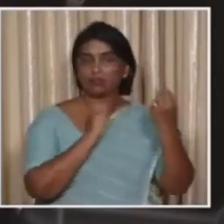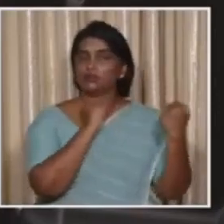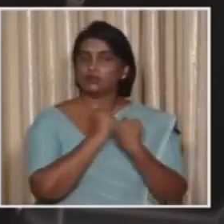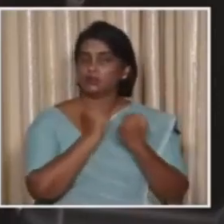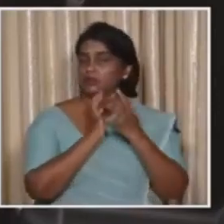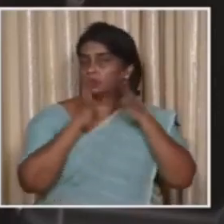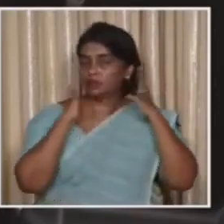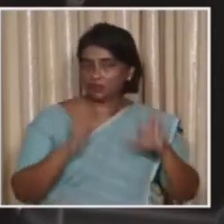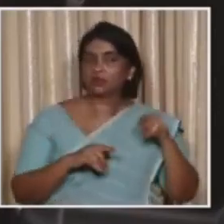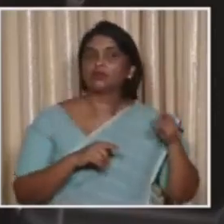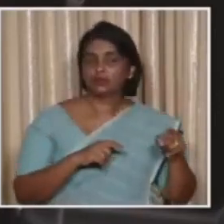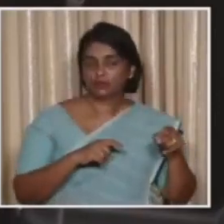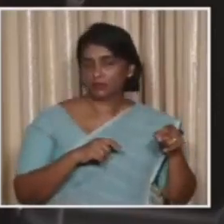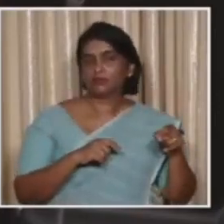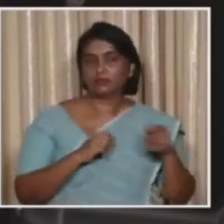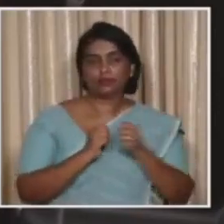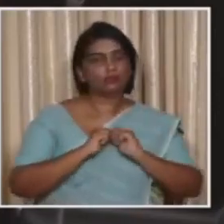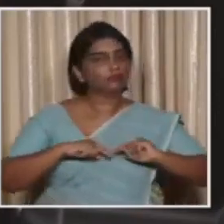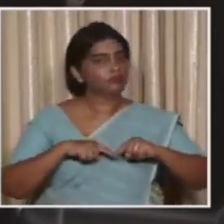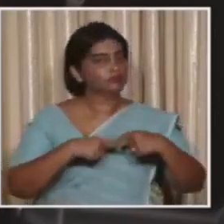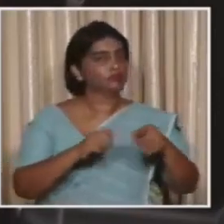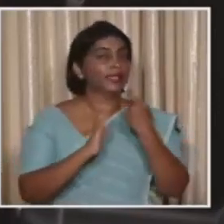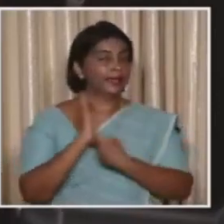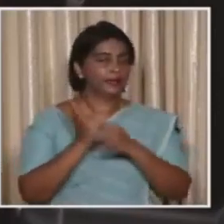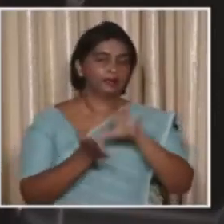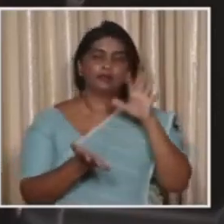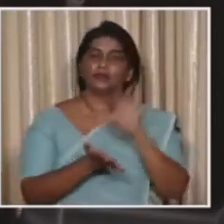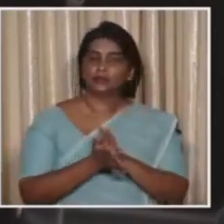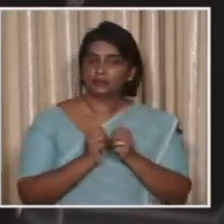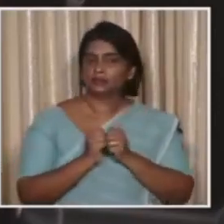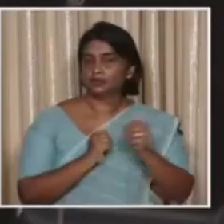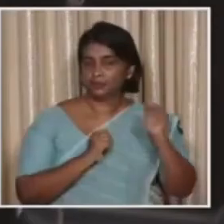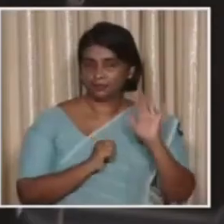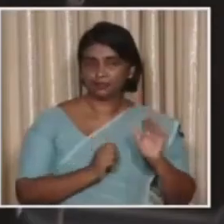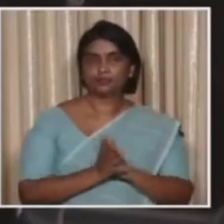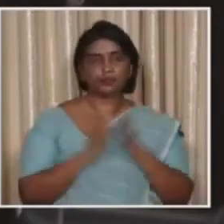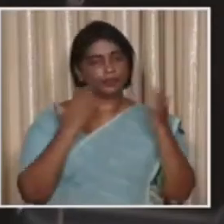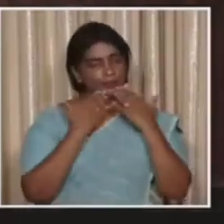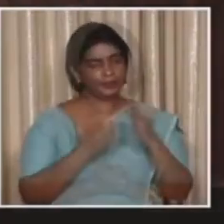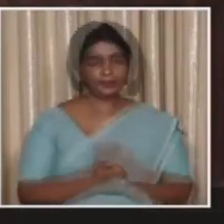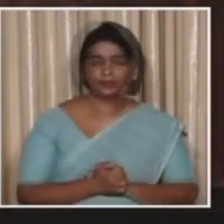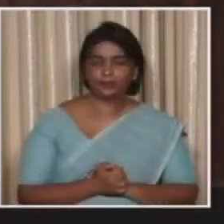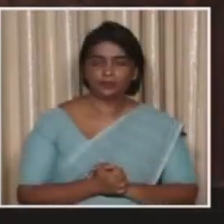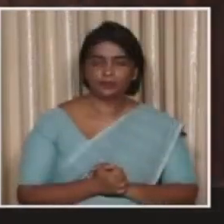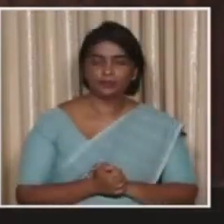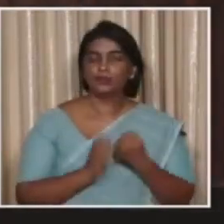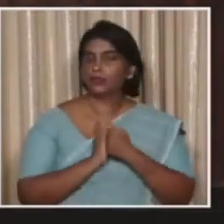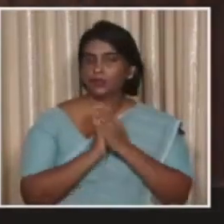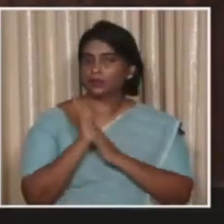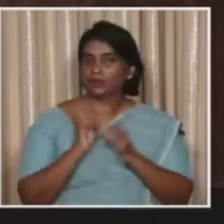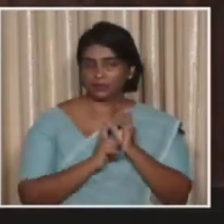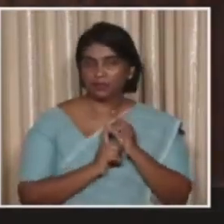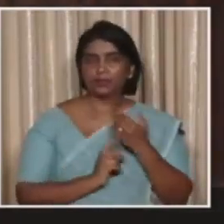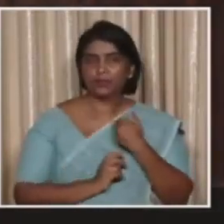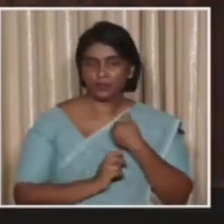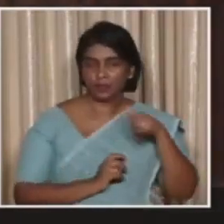ලොකු සහයෝගයක් ලබා දෙනවා. මේක යාවත් මේ නීත්‍යානුකූල නියමානුකූල කිරීමේ කාර්යය සඳහා බොහොමත්ම ස්තුතියි. බොහොම ස්තුතියි. ගරු අමාත්‍යතුමනි,